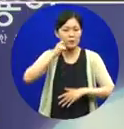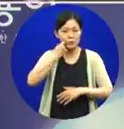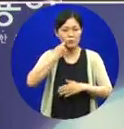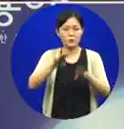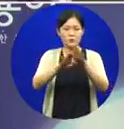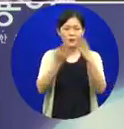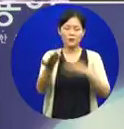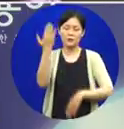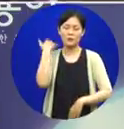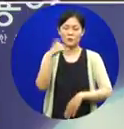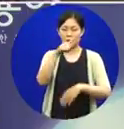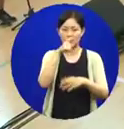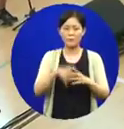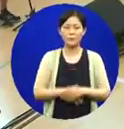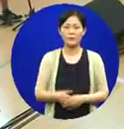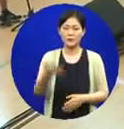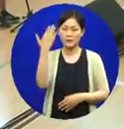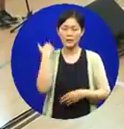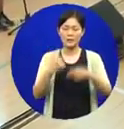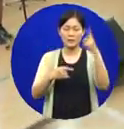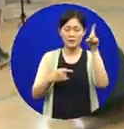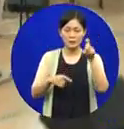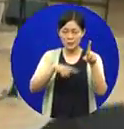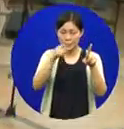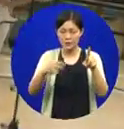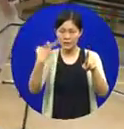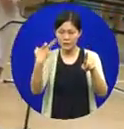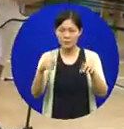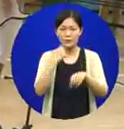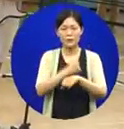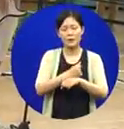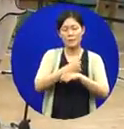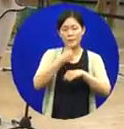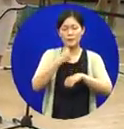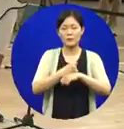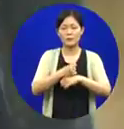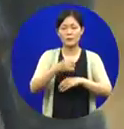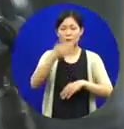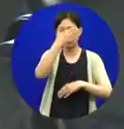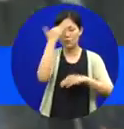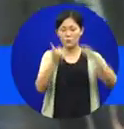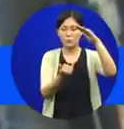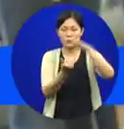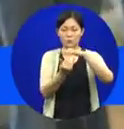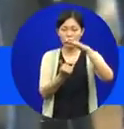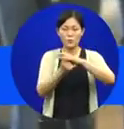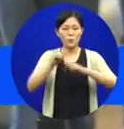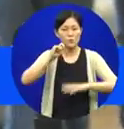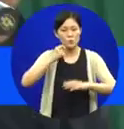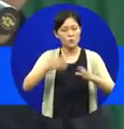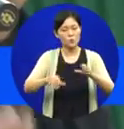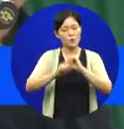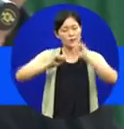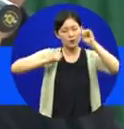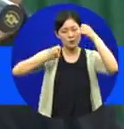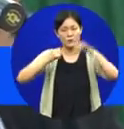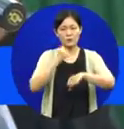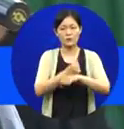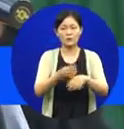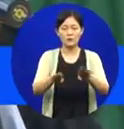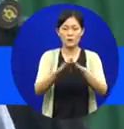지난주 있었습니다. 지난 11일과 12일 2013 용인시 청소년 종합예술제가